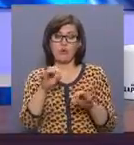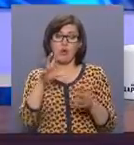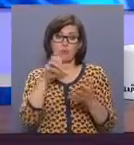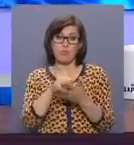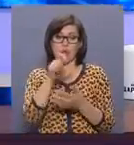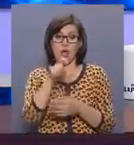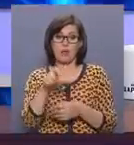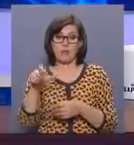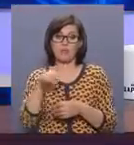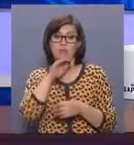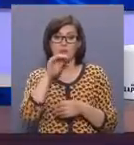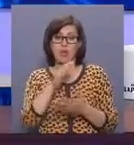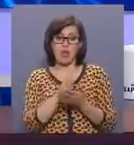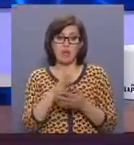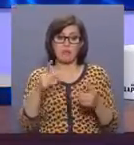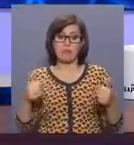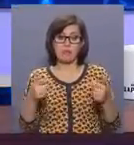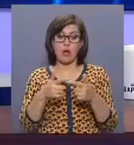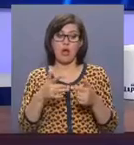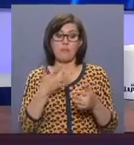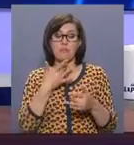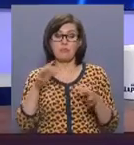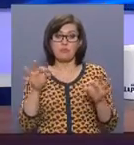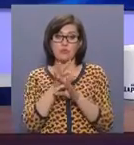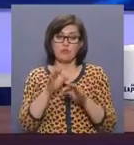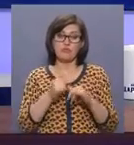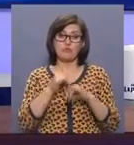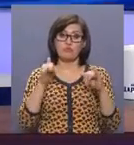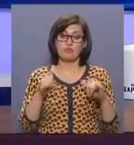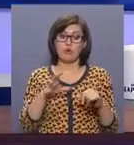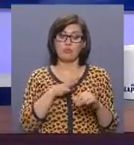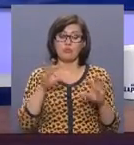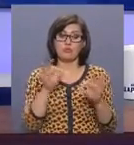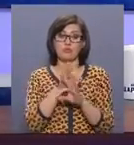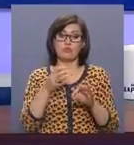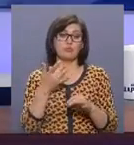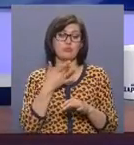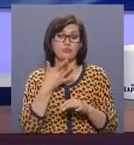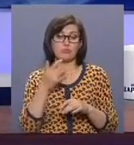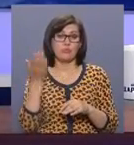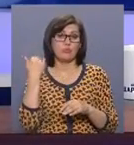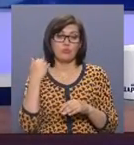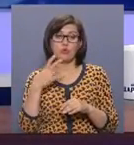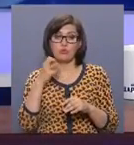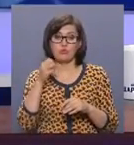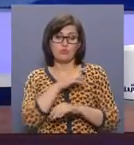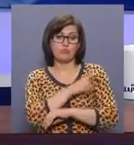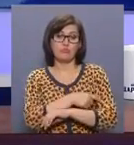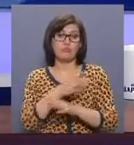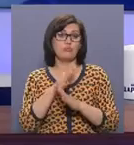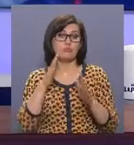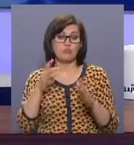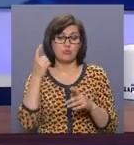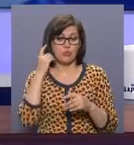Биыл фестиваль ұйымдастырушылары әндердің дыбысталуын күшейткен, сол себепті музыканың дауысы бұрынғыдан да қатты естіледі.